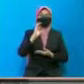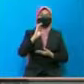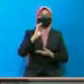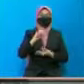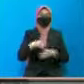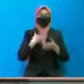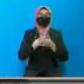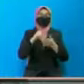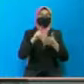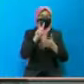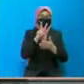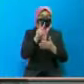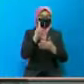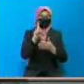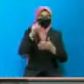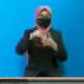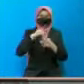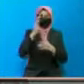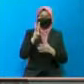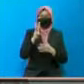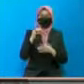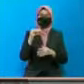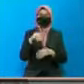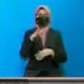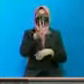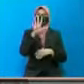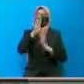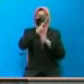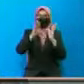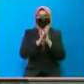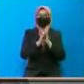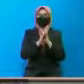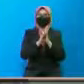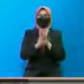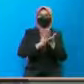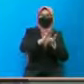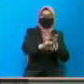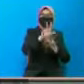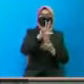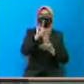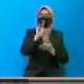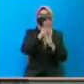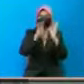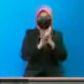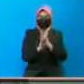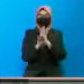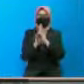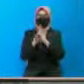30 Jun 2021 sejumlah 55 billion Ringgit telah dibelanjakan di mana 38b lengket dibelanjakan tahun